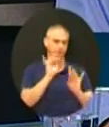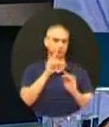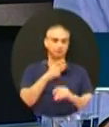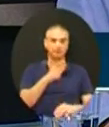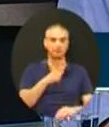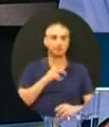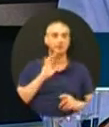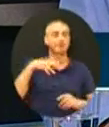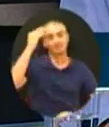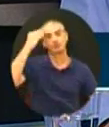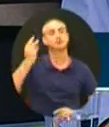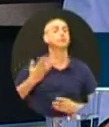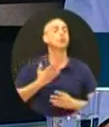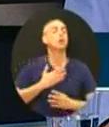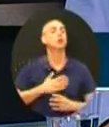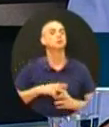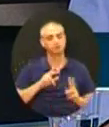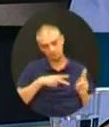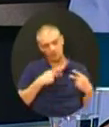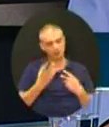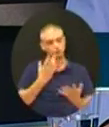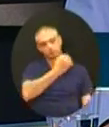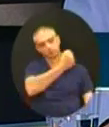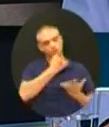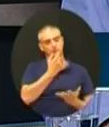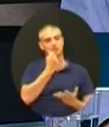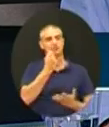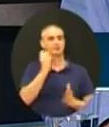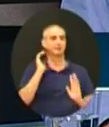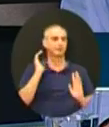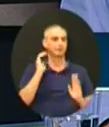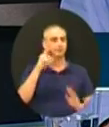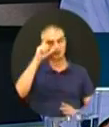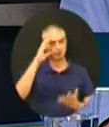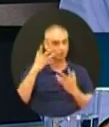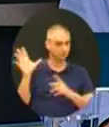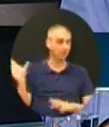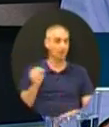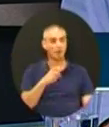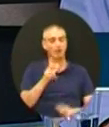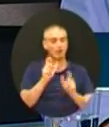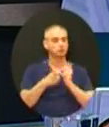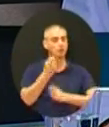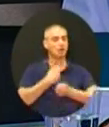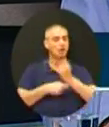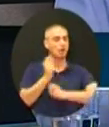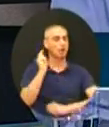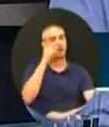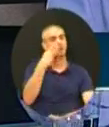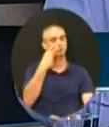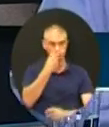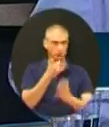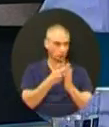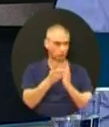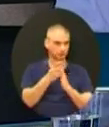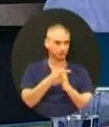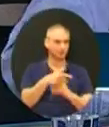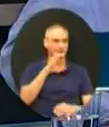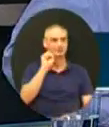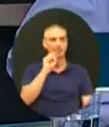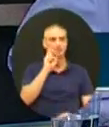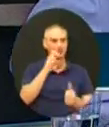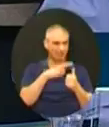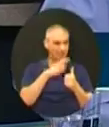שבעניין והפלסטינים ירצו עד אז לחזור עם הרבה כסף הביתה. אבו מאזן לקח איתו אנשי כלכלה לוושינגטון. חוץ